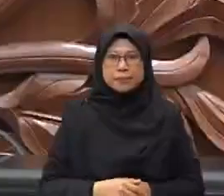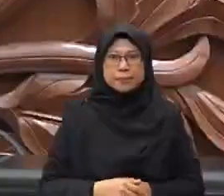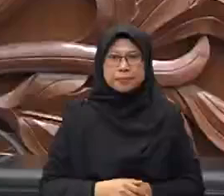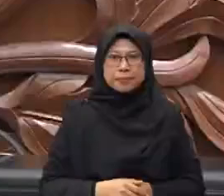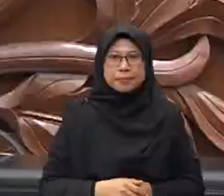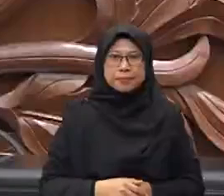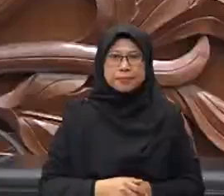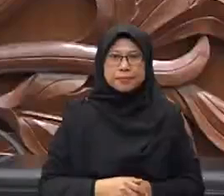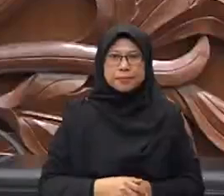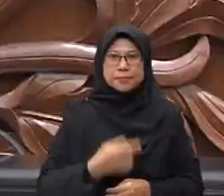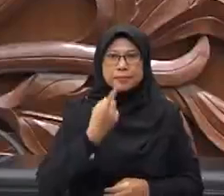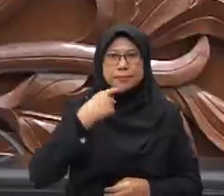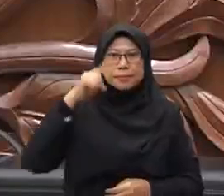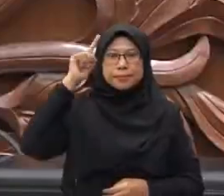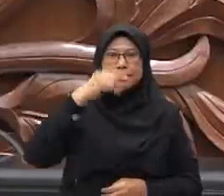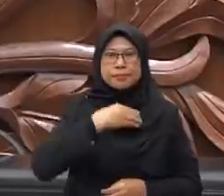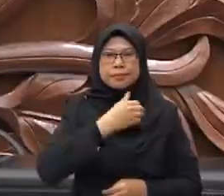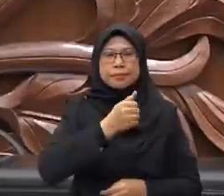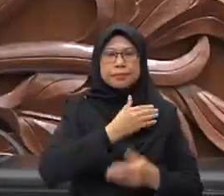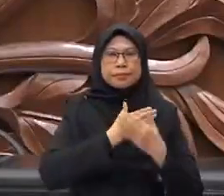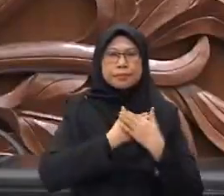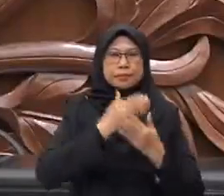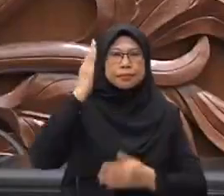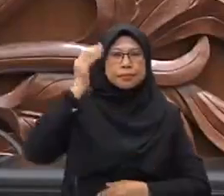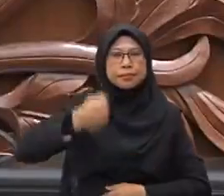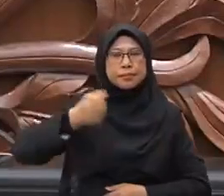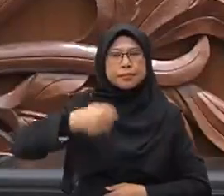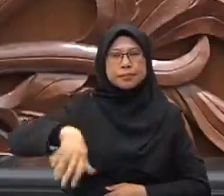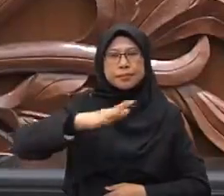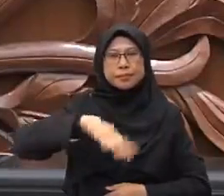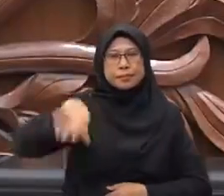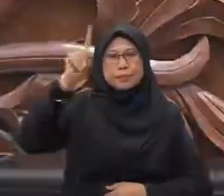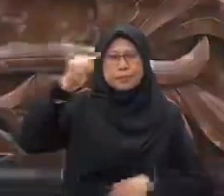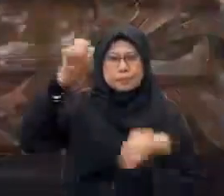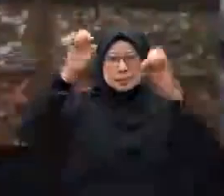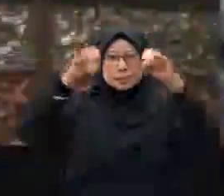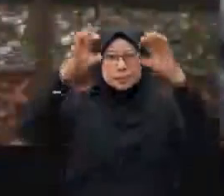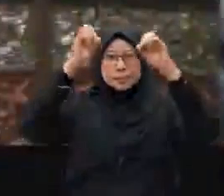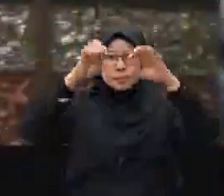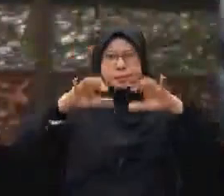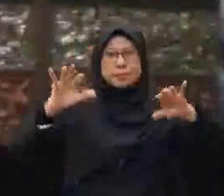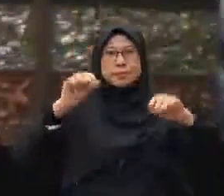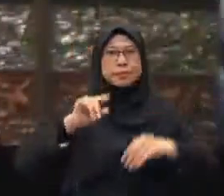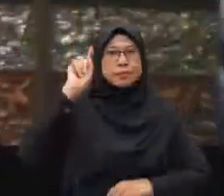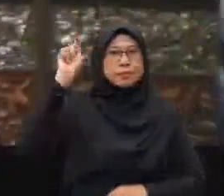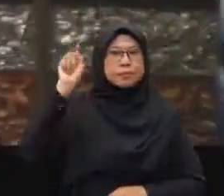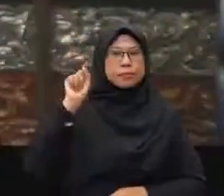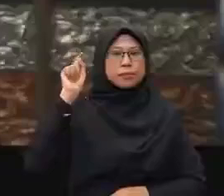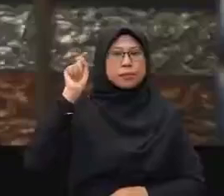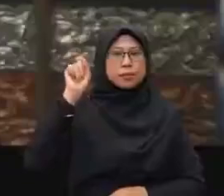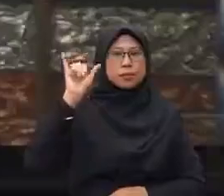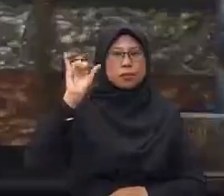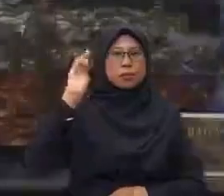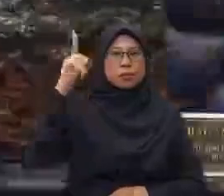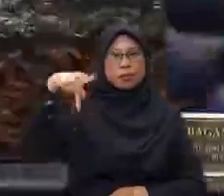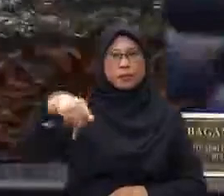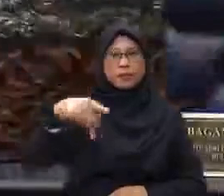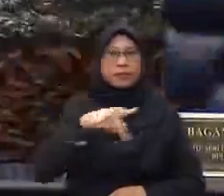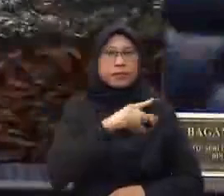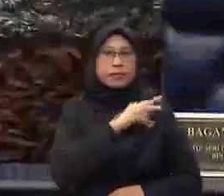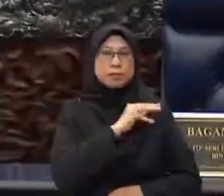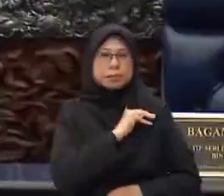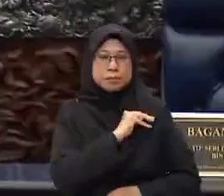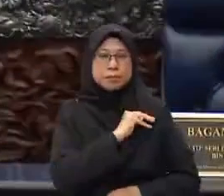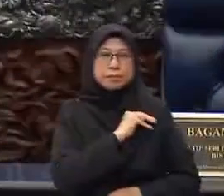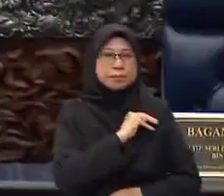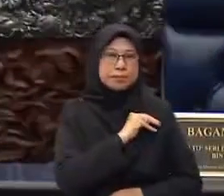memerlukan bismillahirrahmanirrahim assalamualaikum warahmatullahi wabarakatuh tuan yang dipertua Kementerian peralihan